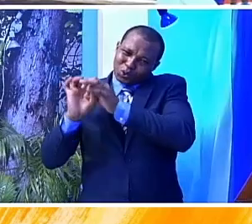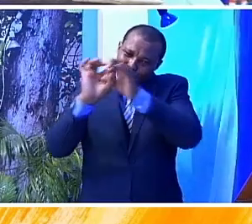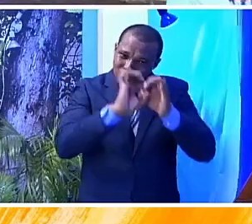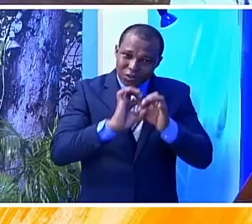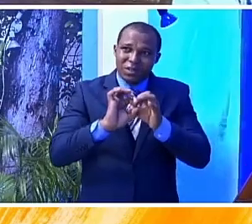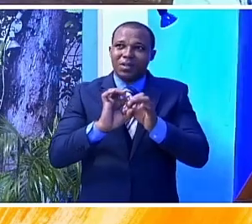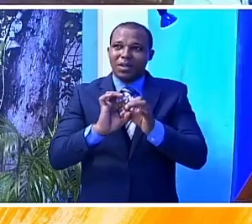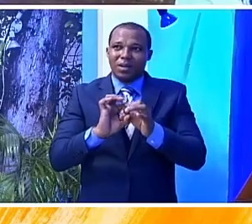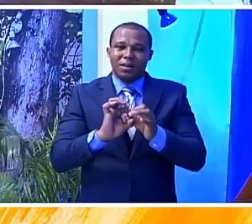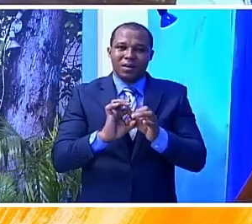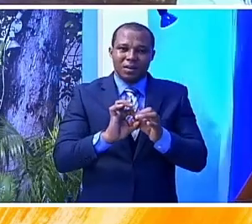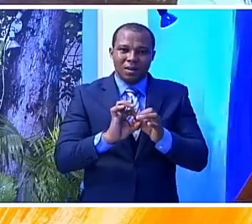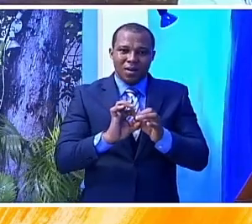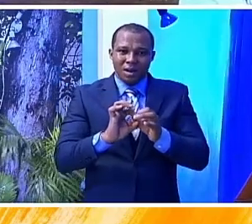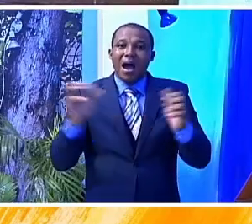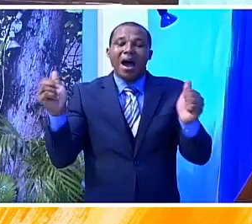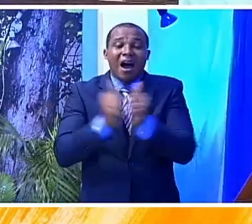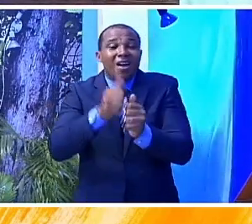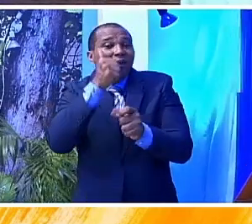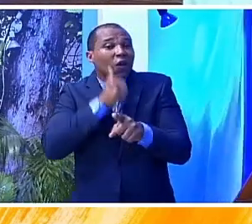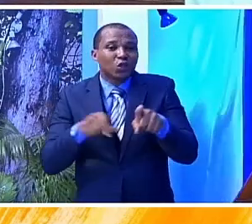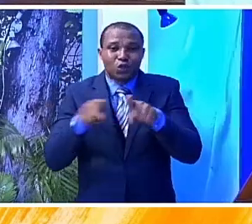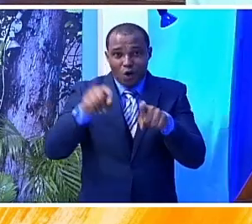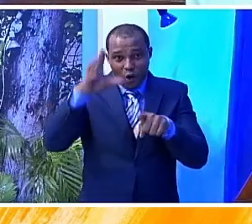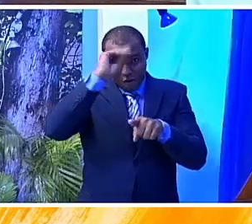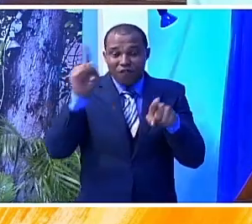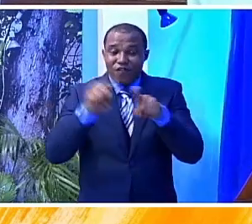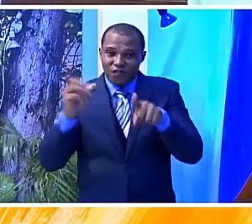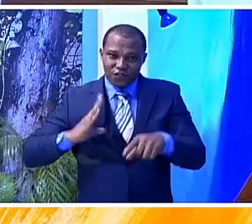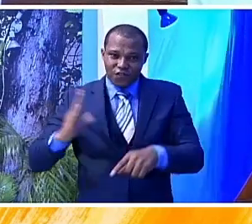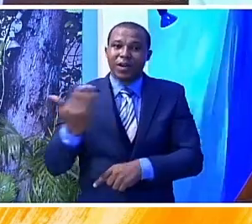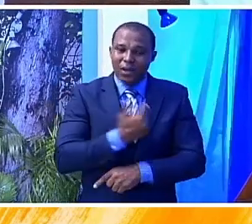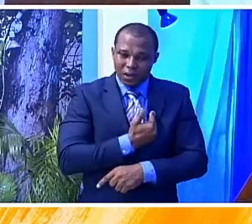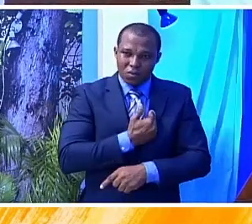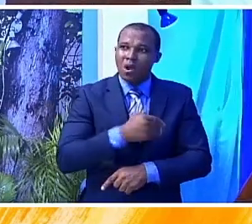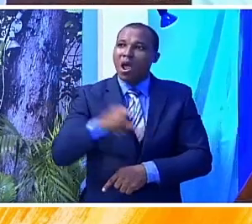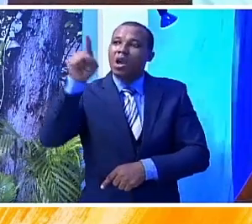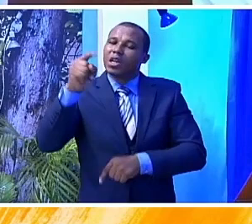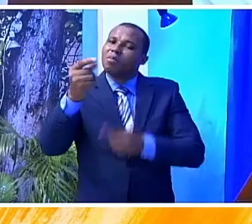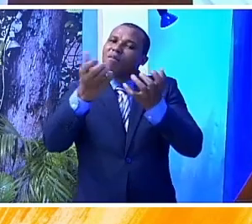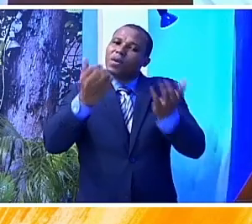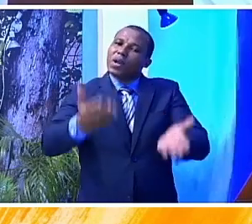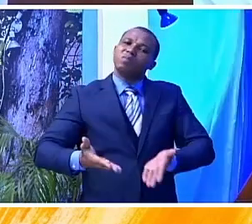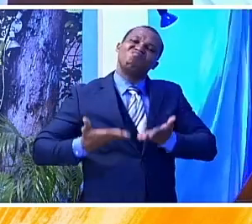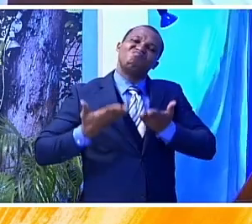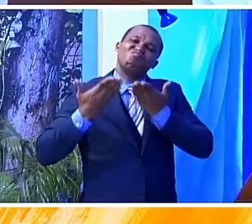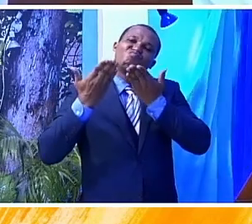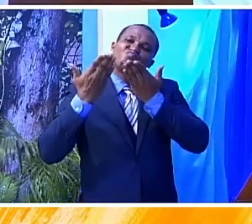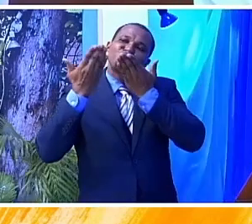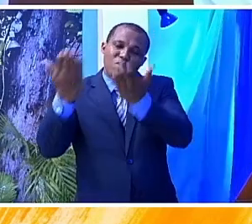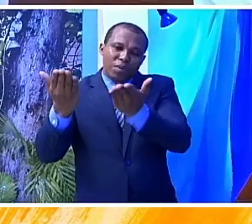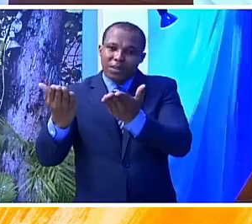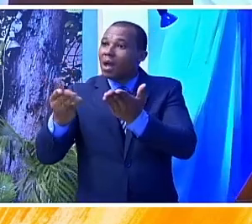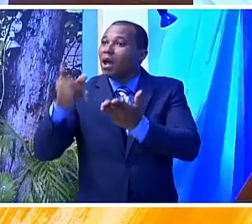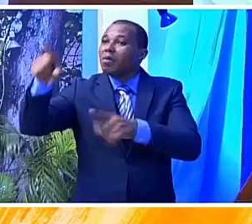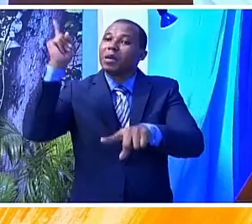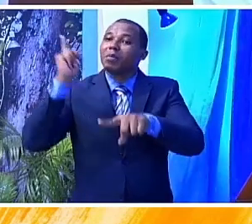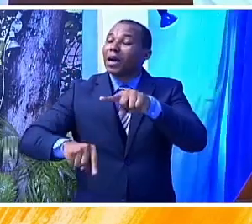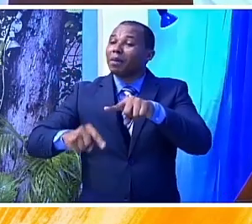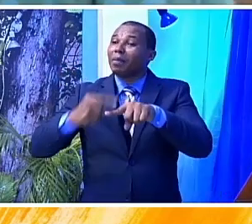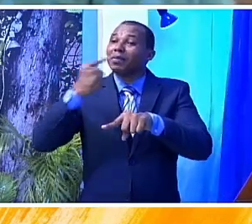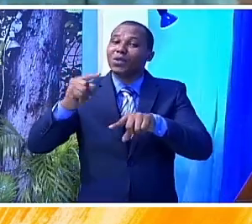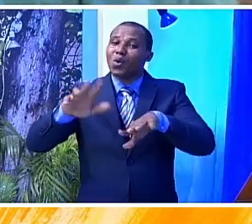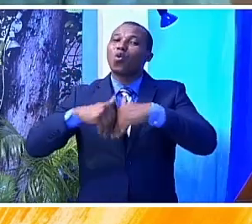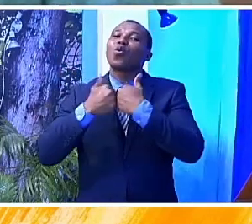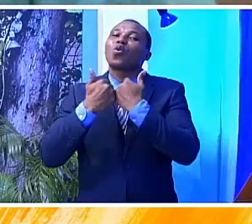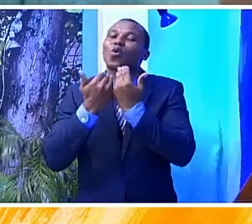pas solidarité avec étranger non. Donc c'est ça moi-même m'a proposé nous. M'pa ka di nous comment pour nous organiser solidarité